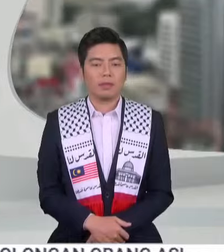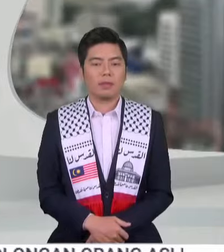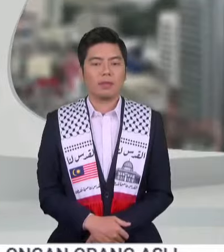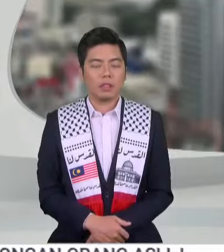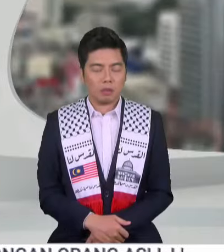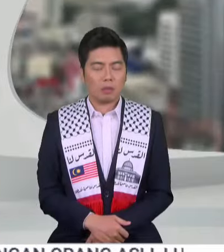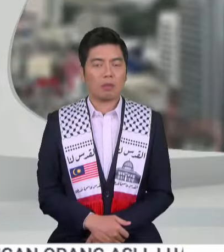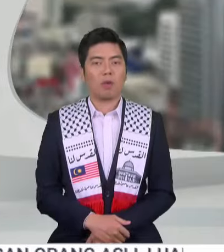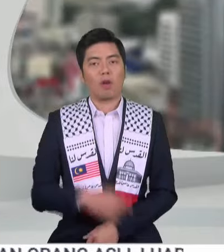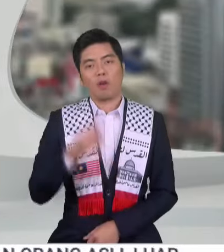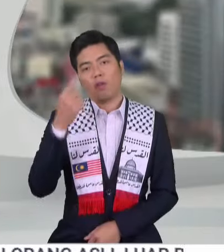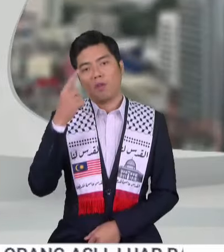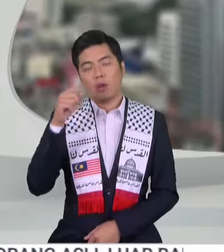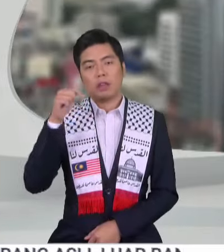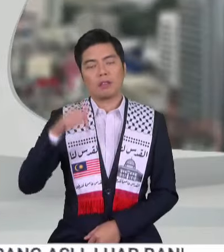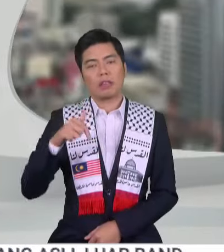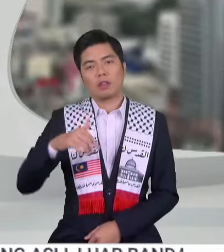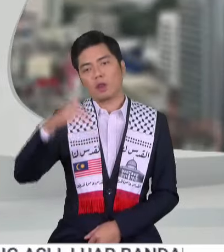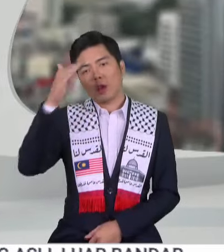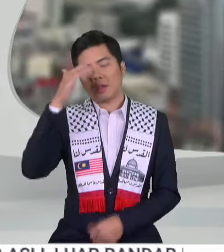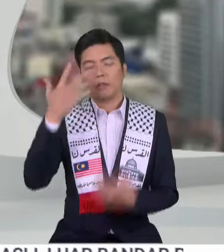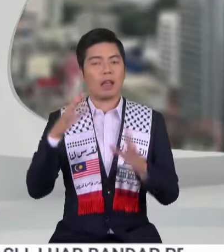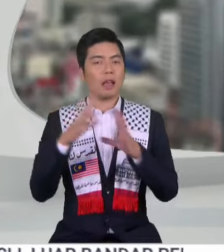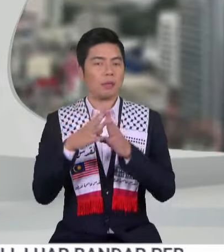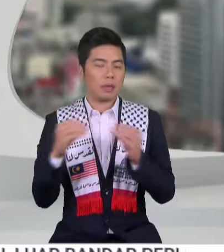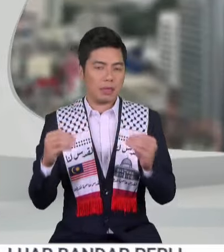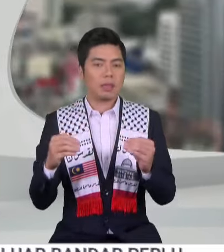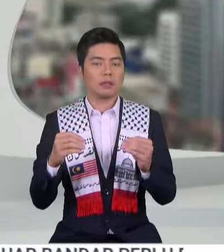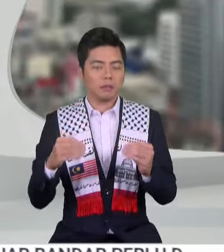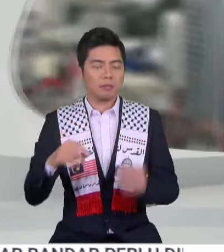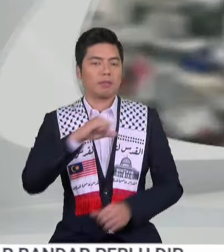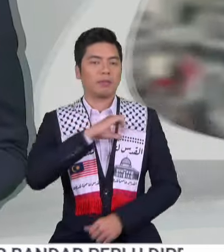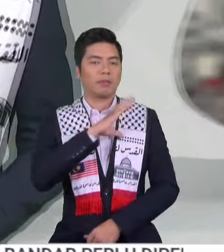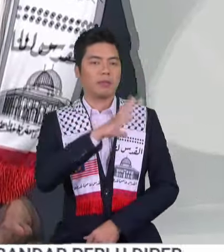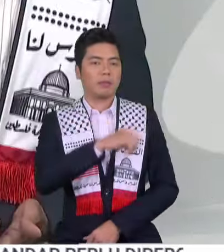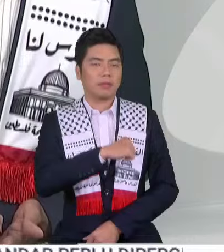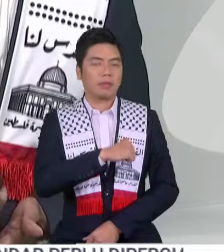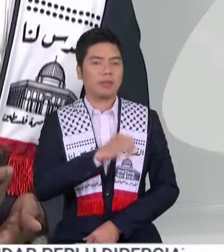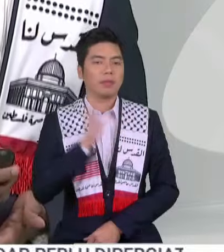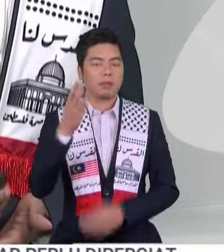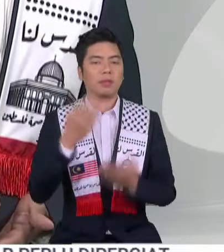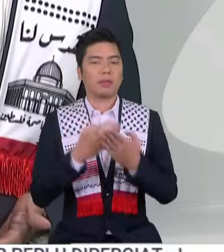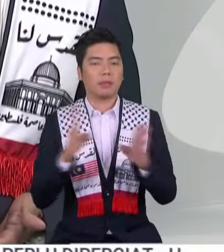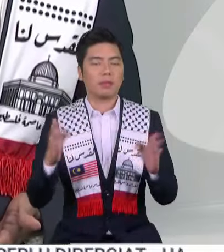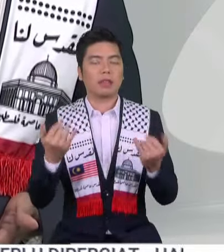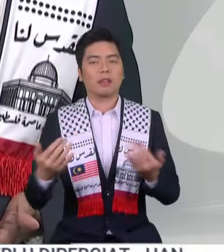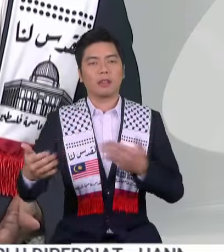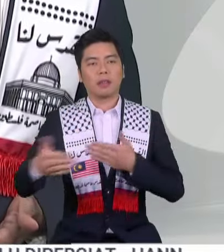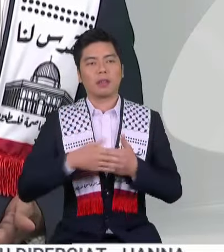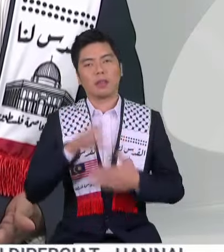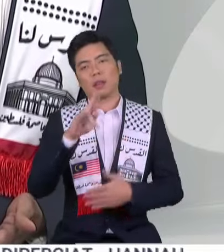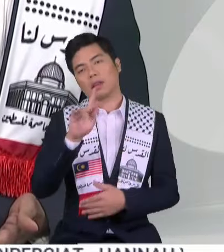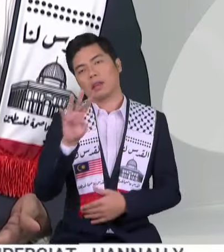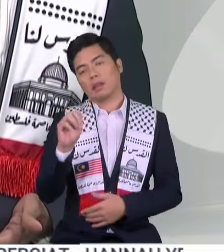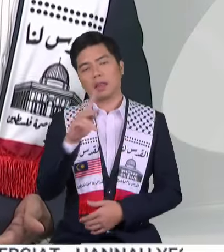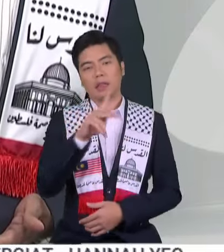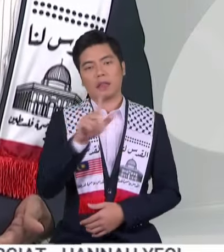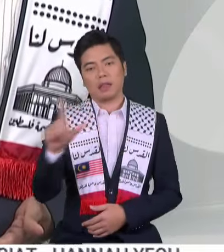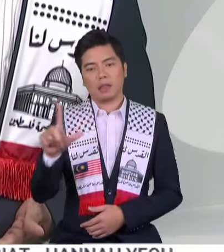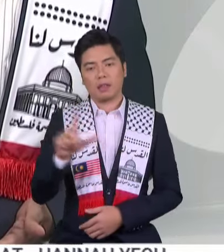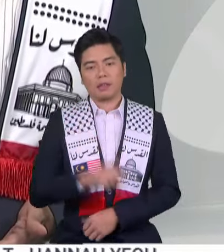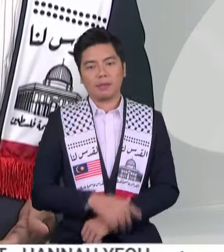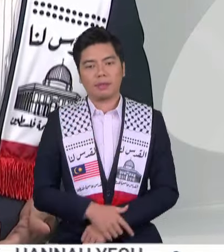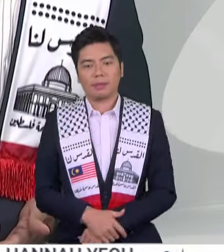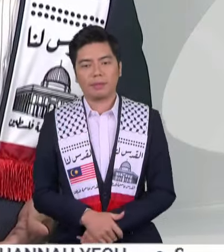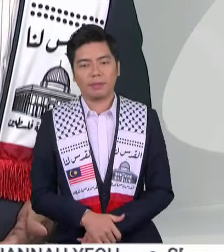Setakat ini sahaja perkembangan dari Johor, dari sungai ke segara Palestin pasti merdeka. Kembali semula bersama Zahira untuk laporan lain